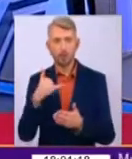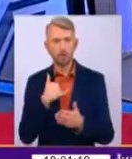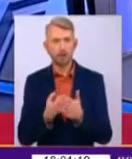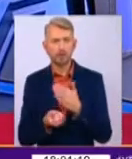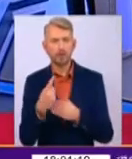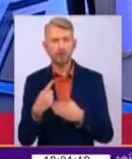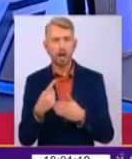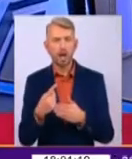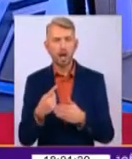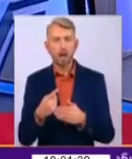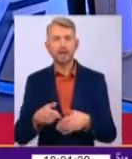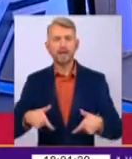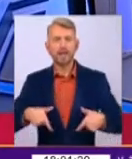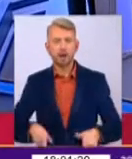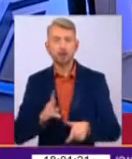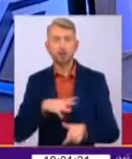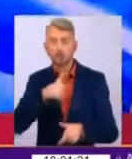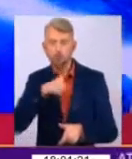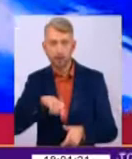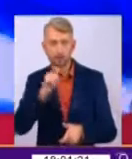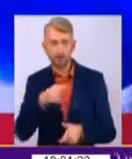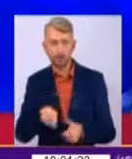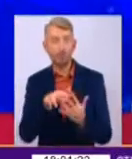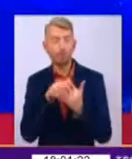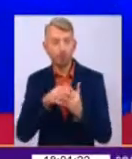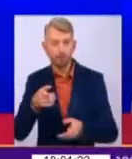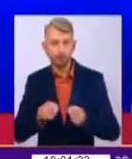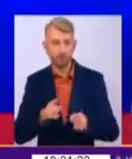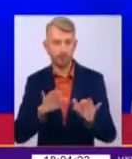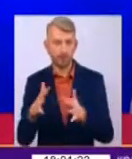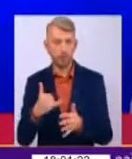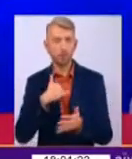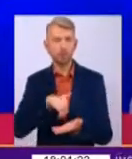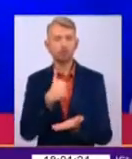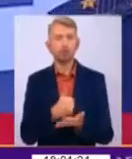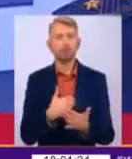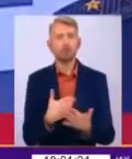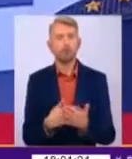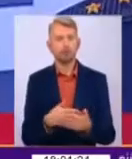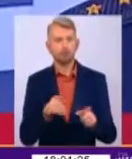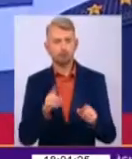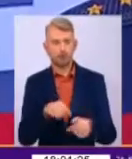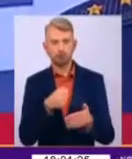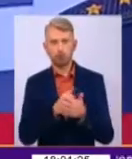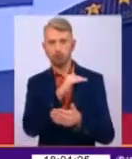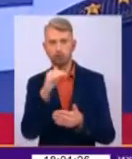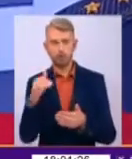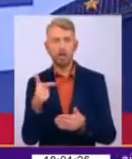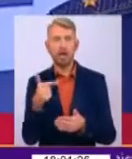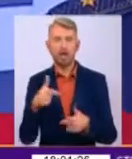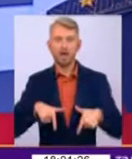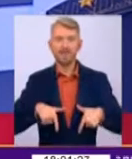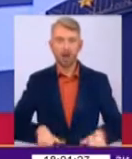народилися генерали, які пройшли цю війну, бойові. У нас очолюють, наприклад, навіть до ступеню